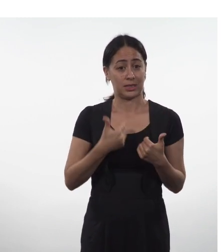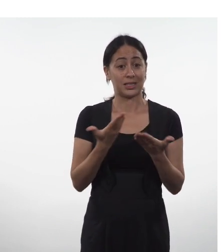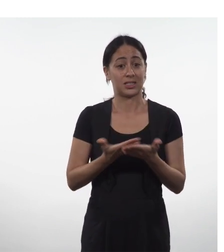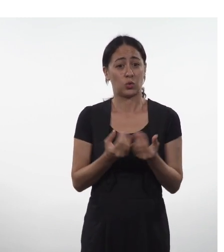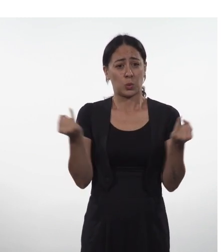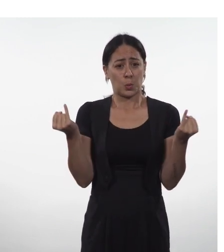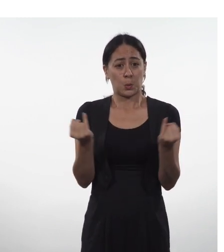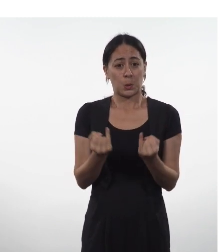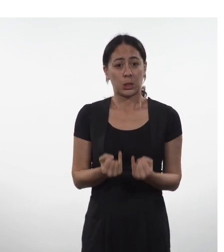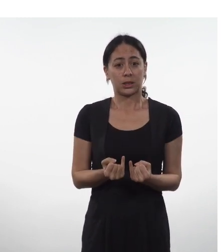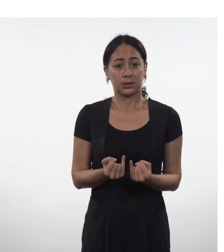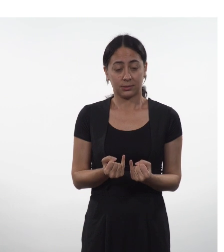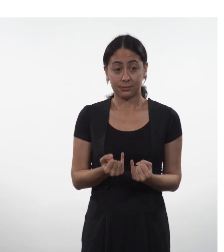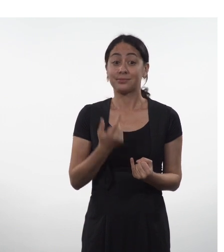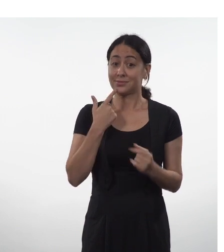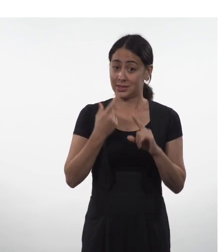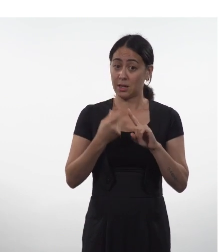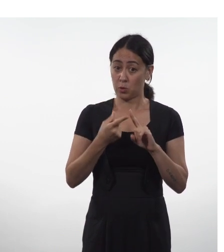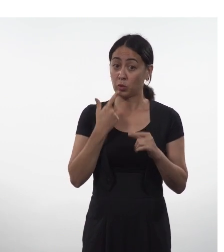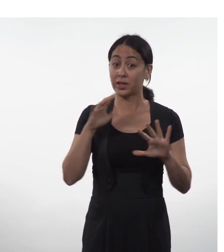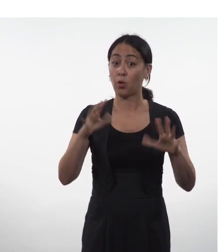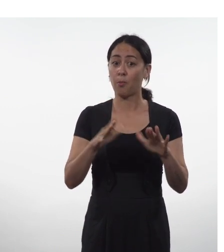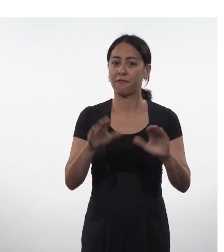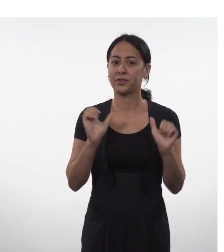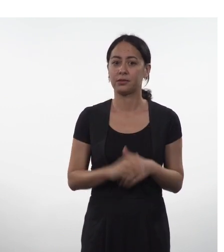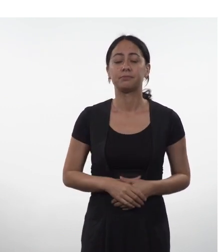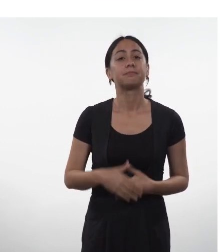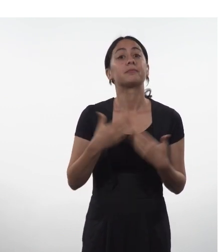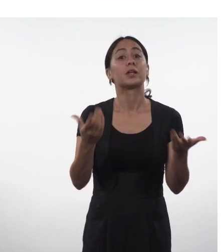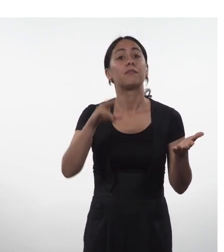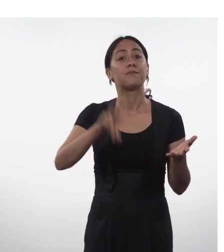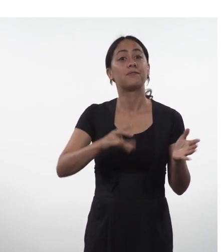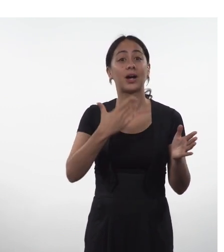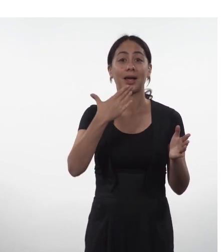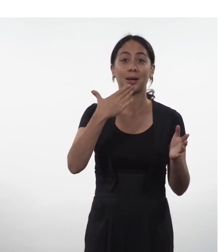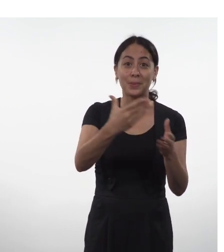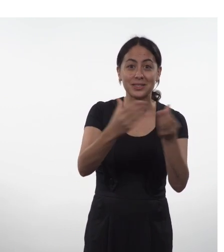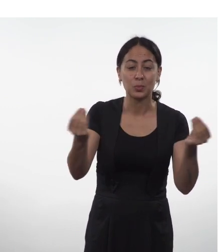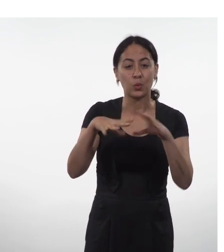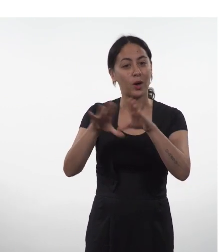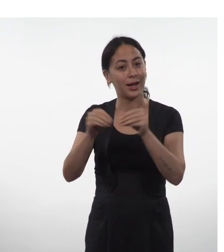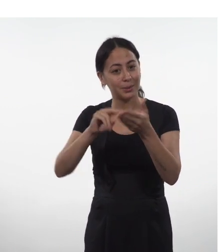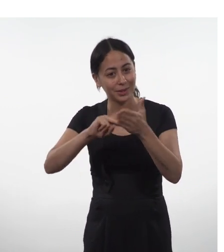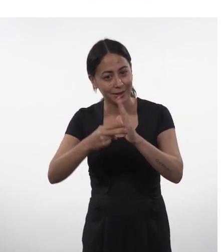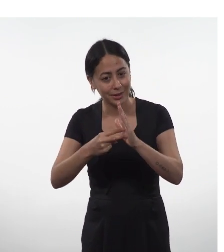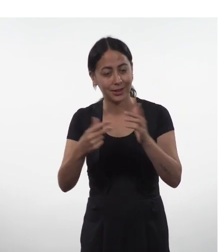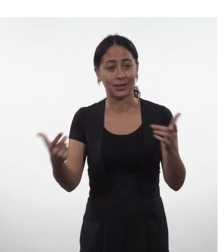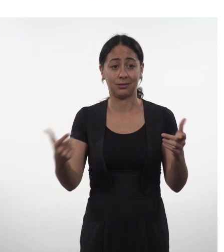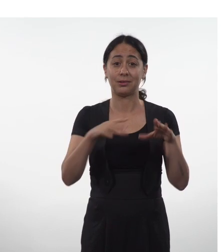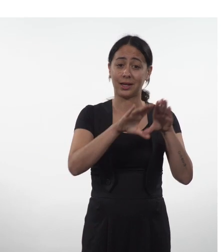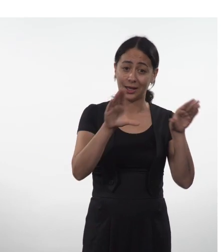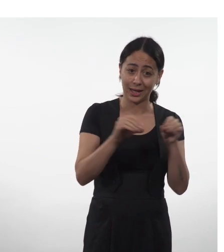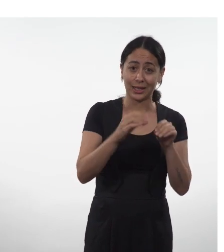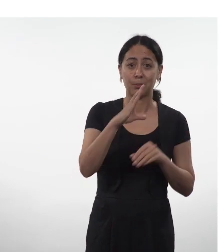et prévenir surtout cette dénutrition. Merci à tous les participants, merci à l'équipe technique, merci à toute l'équipe